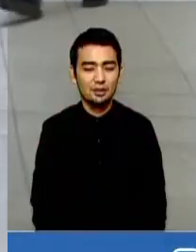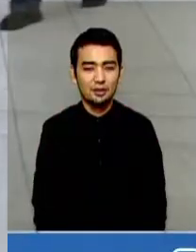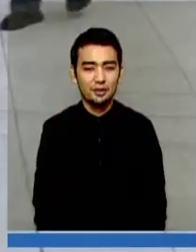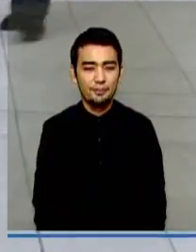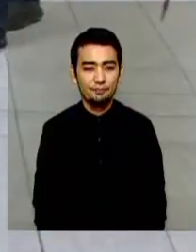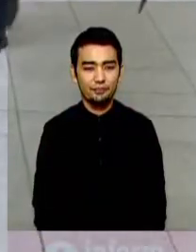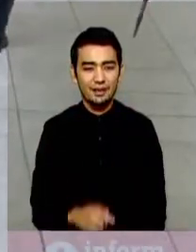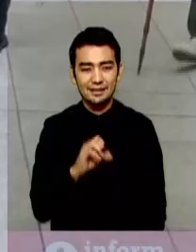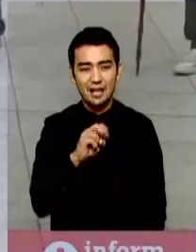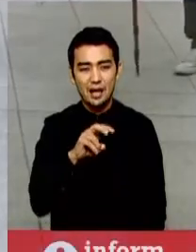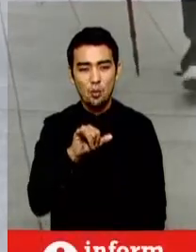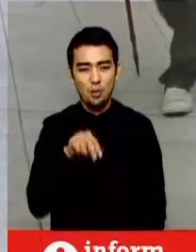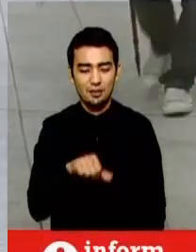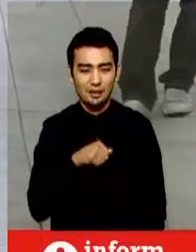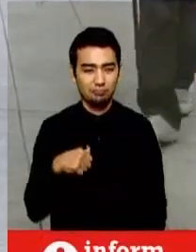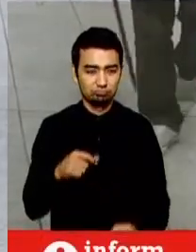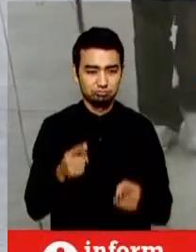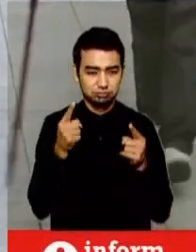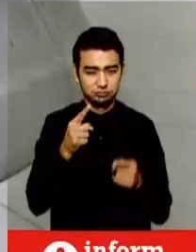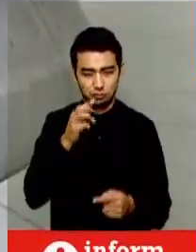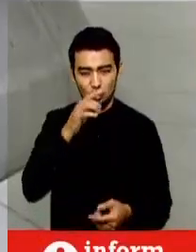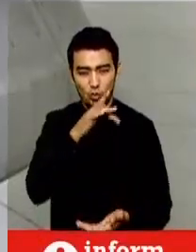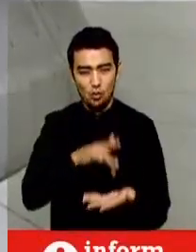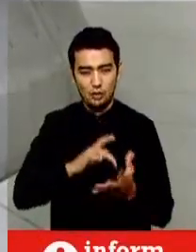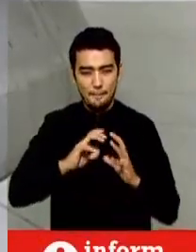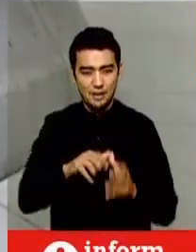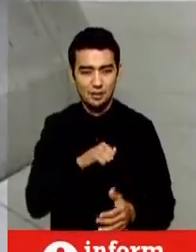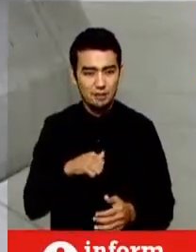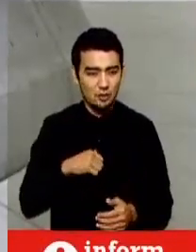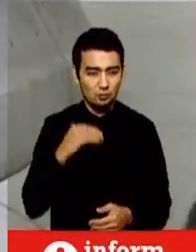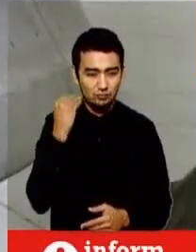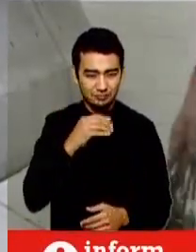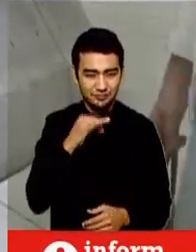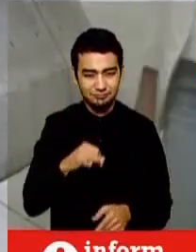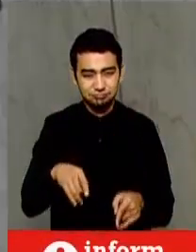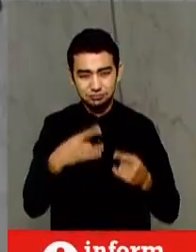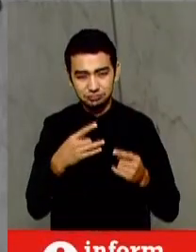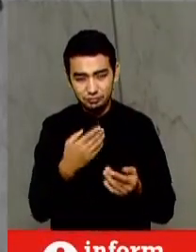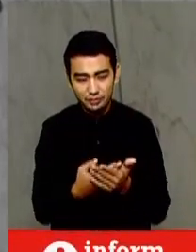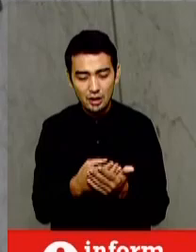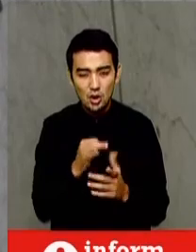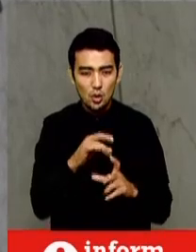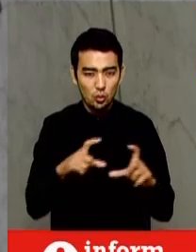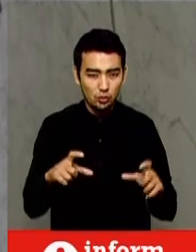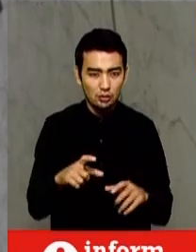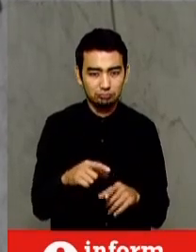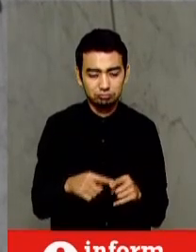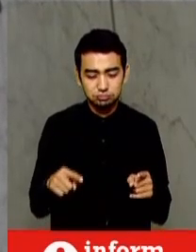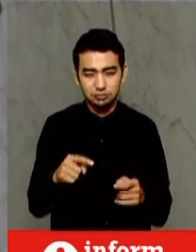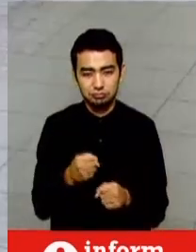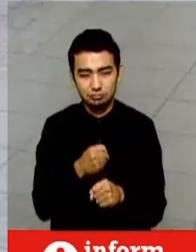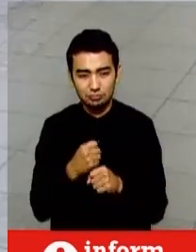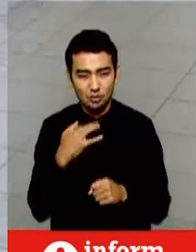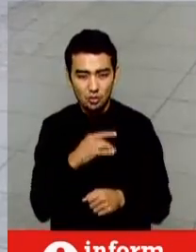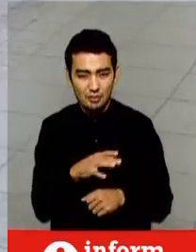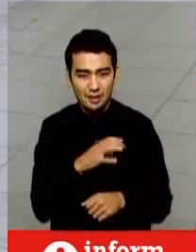Сеул один из самых динамично развивающихся городов мира пример правильного развития и видения в краткосрочной и долгосрочной перспективе